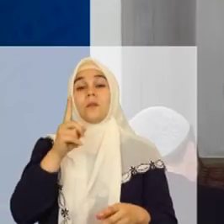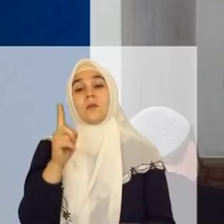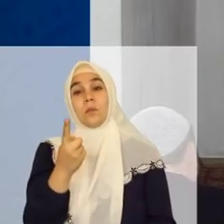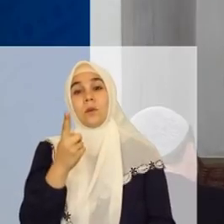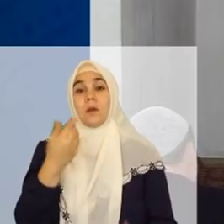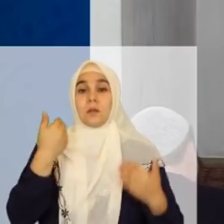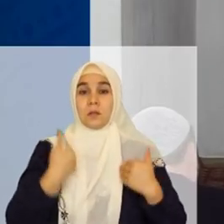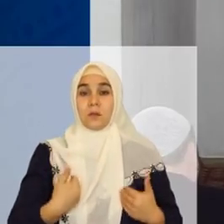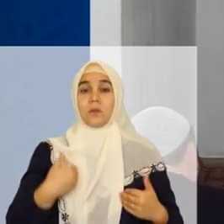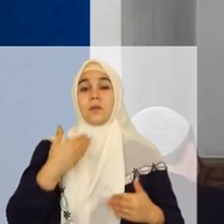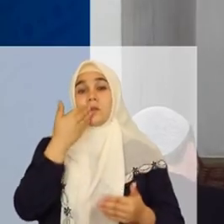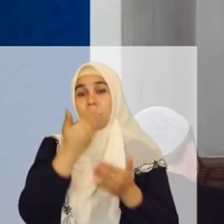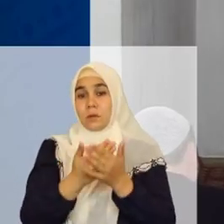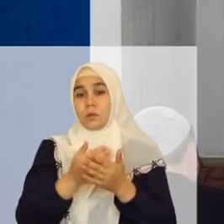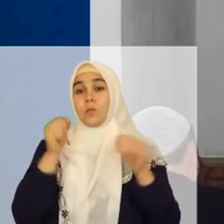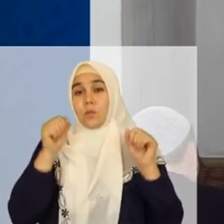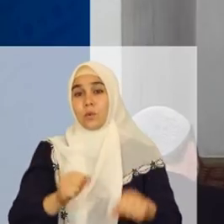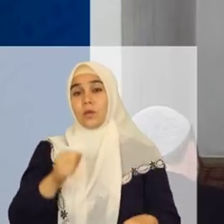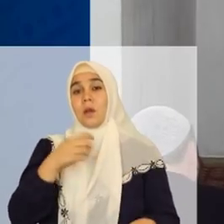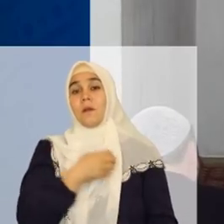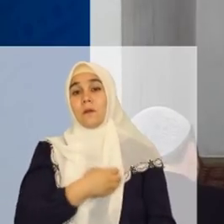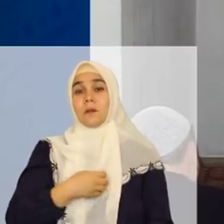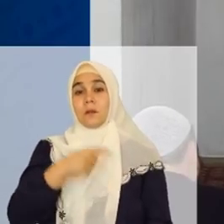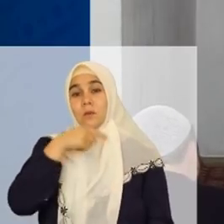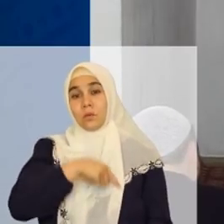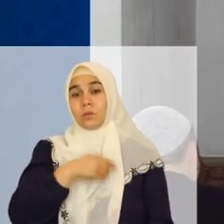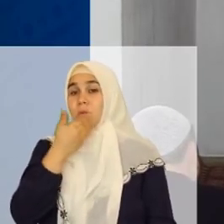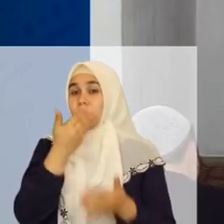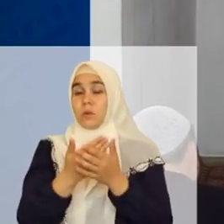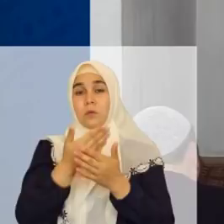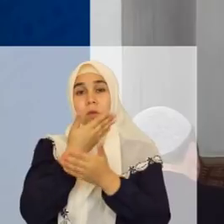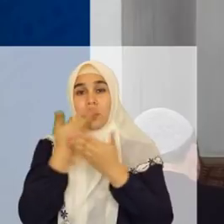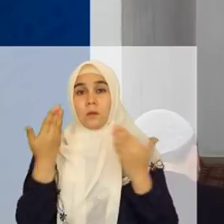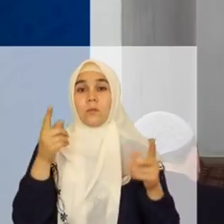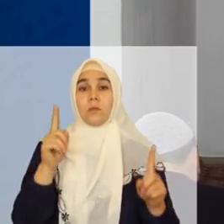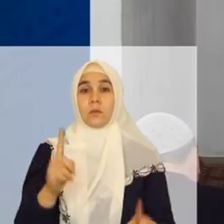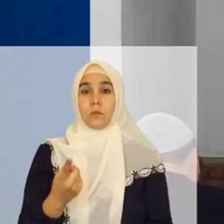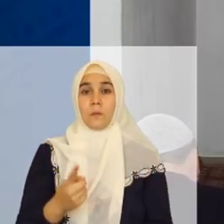Nimaga ustini, jasadini so'raydi-yu, asosiy narsa mohiyat qalbini so'ramaydi.